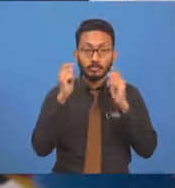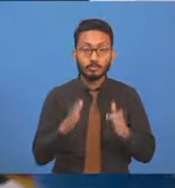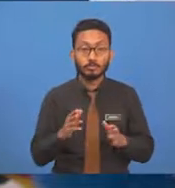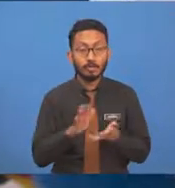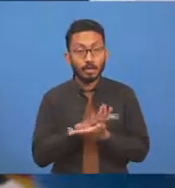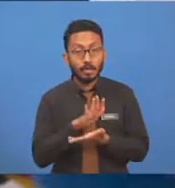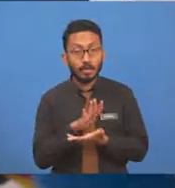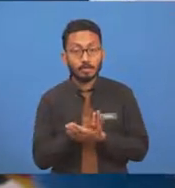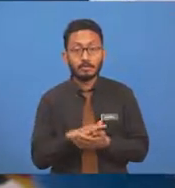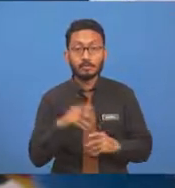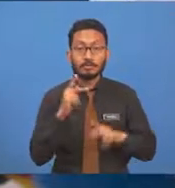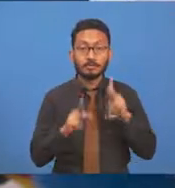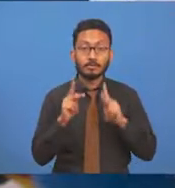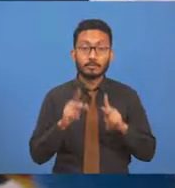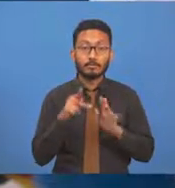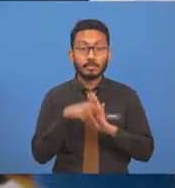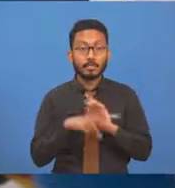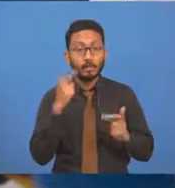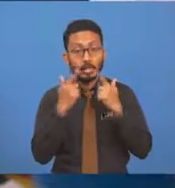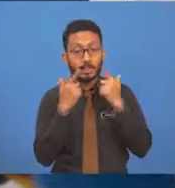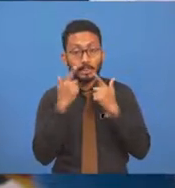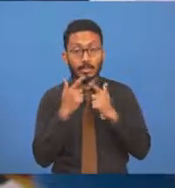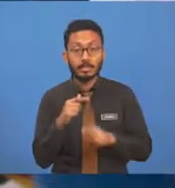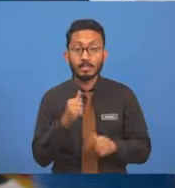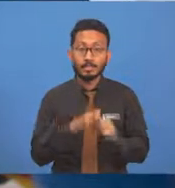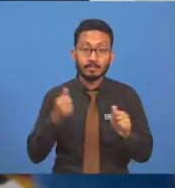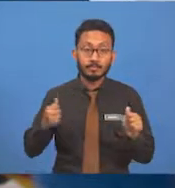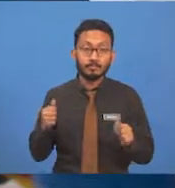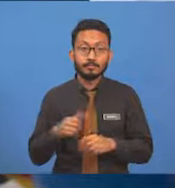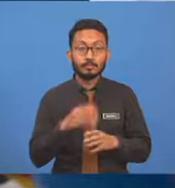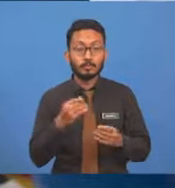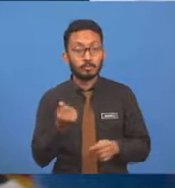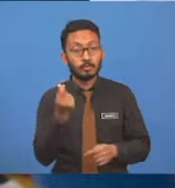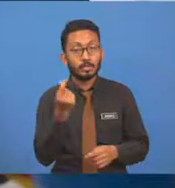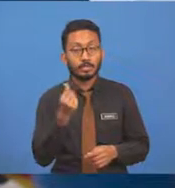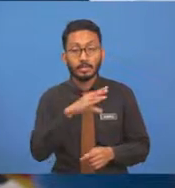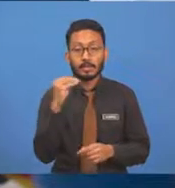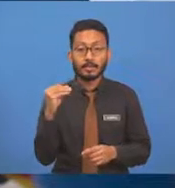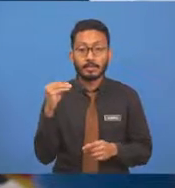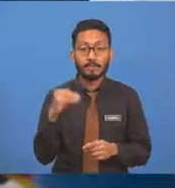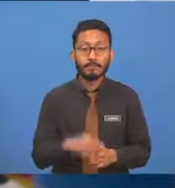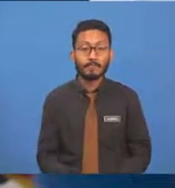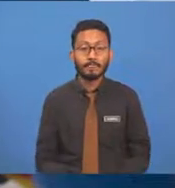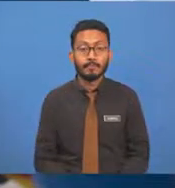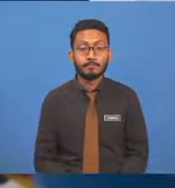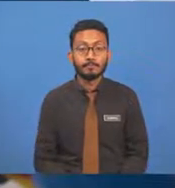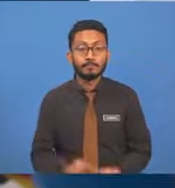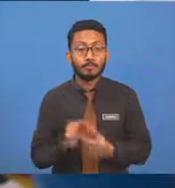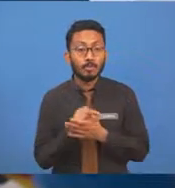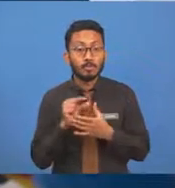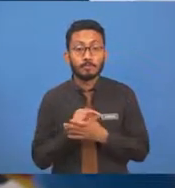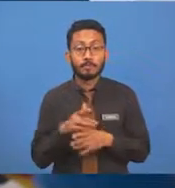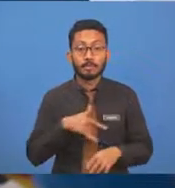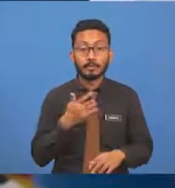pelawat, elakkan bercakap kasar agar tidak menyinggung perasaan mereka. Mereka tentu gembira